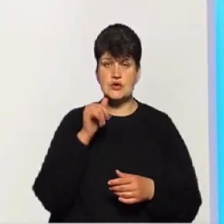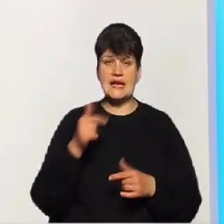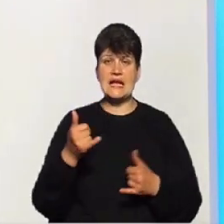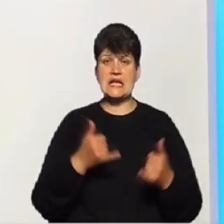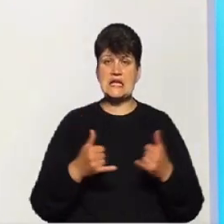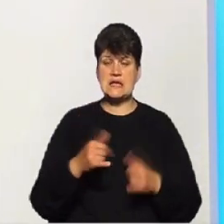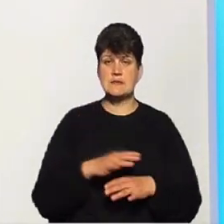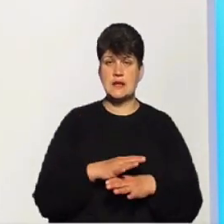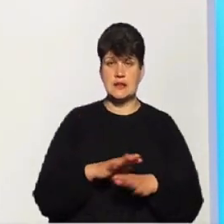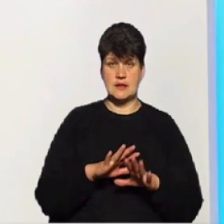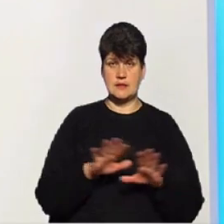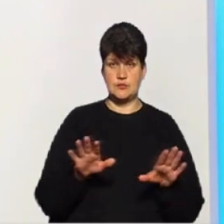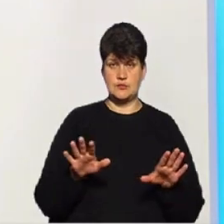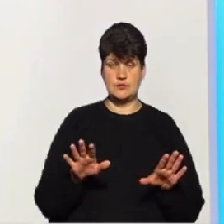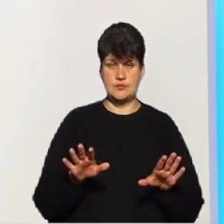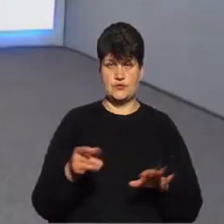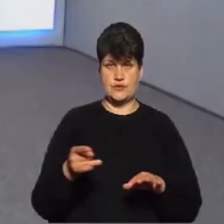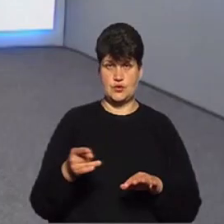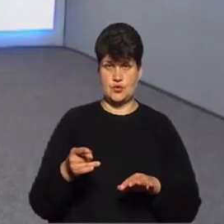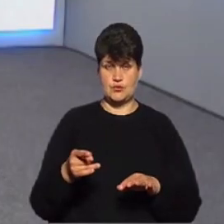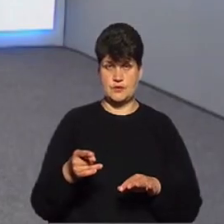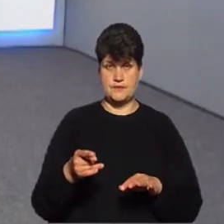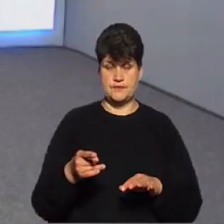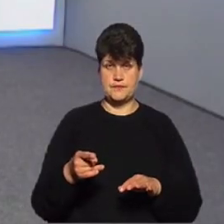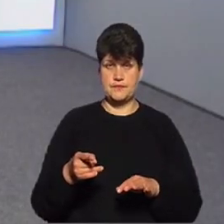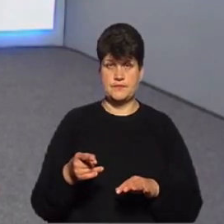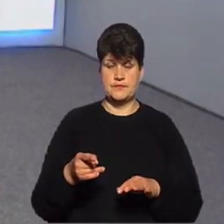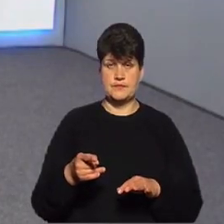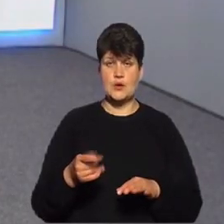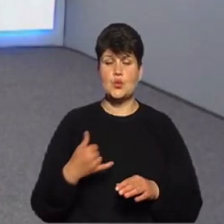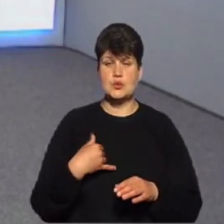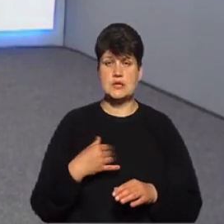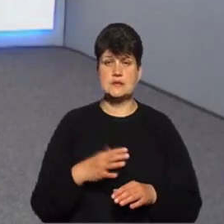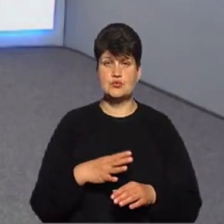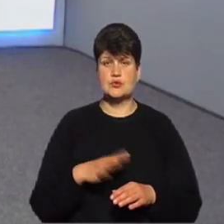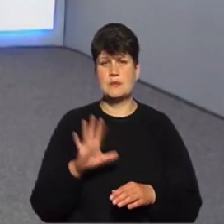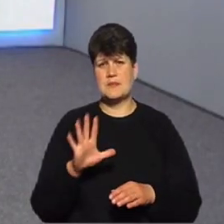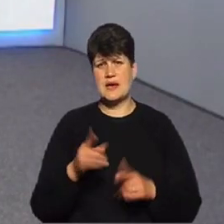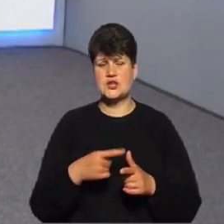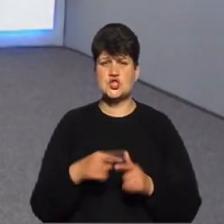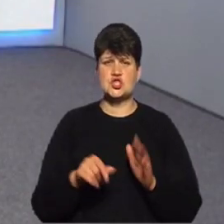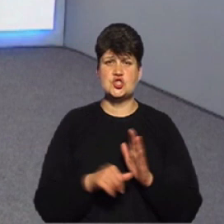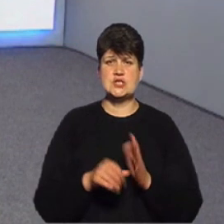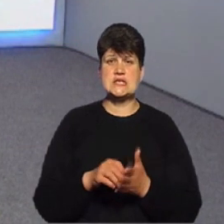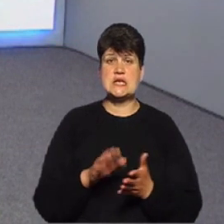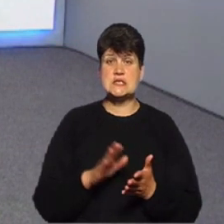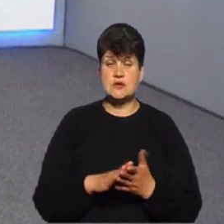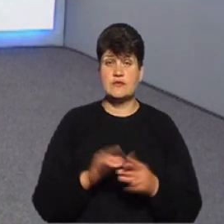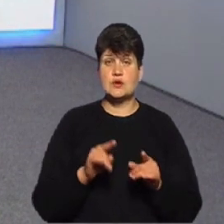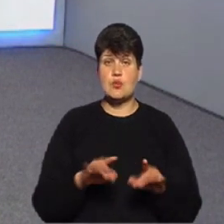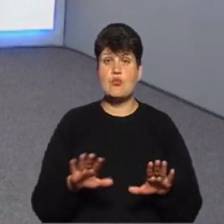відбувався в Тернополі. Не було просто таких, хто... У нас було 5 чи 6 зареєстрованих, але в такому випадку